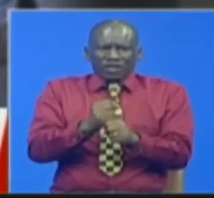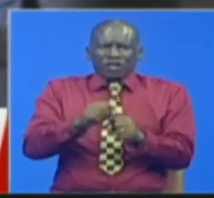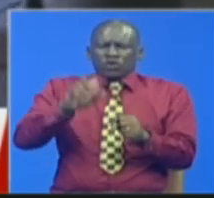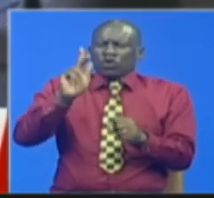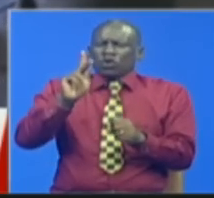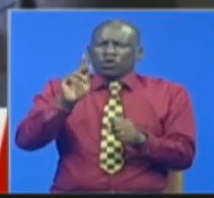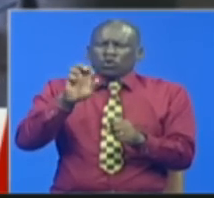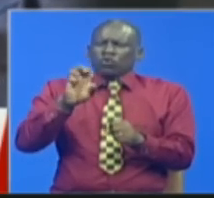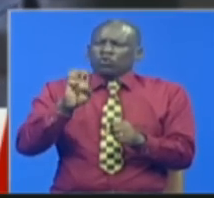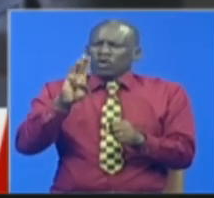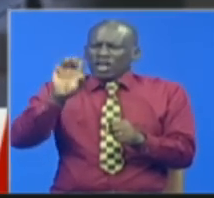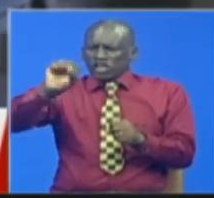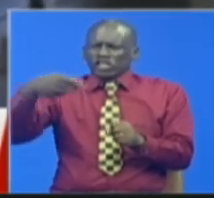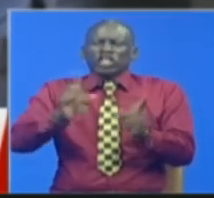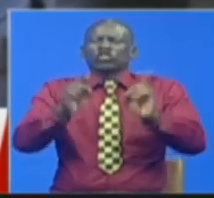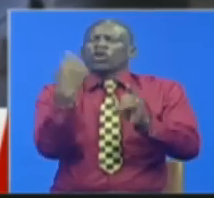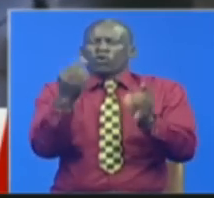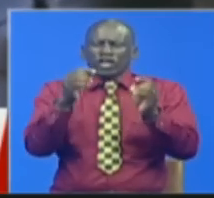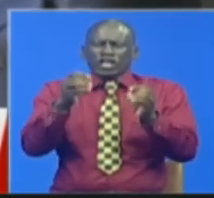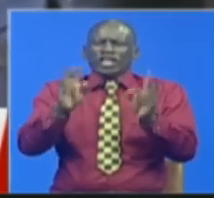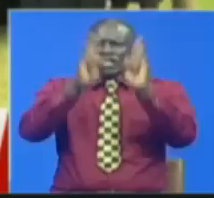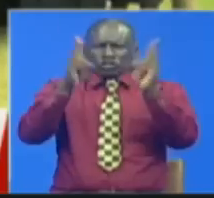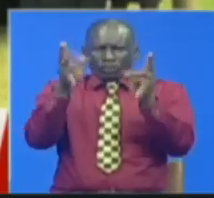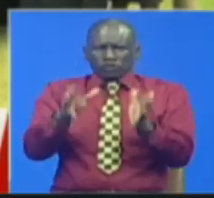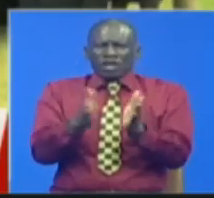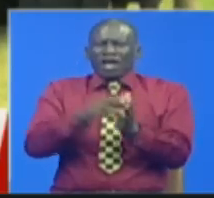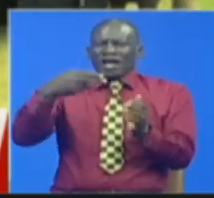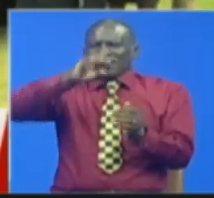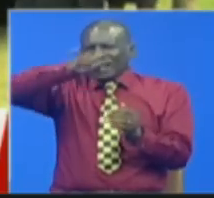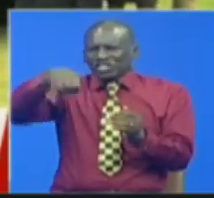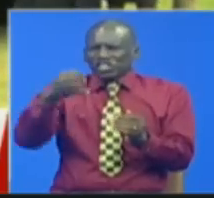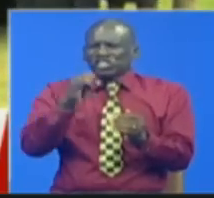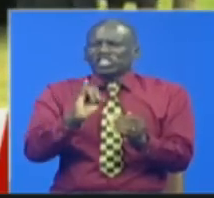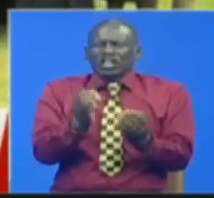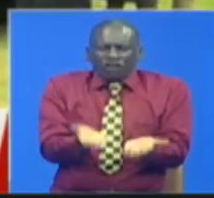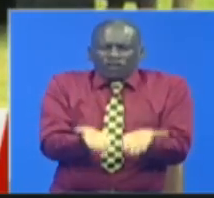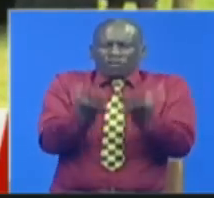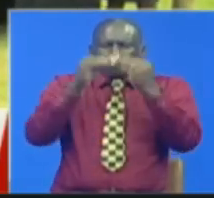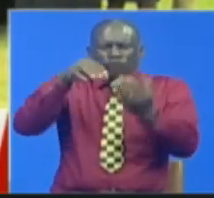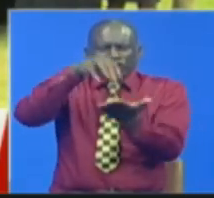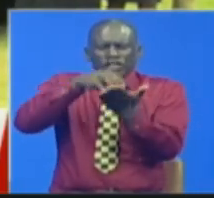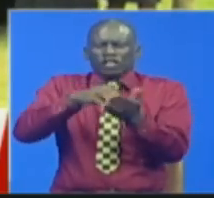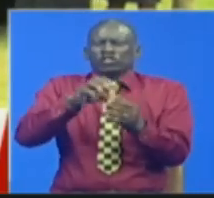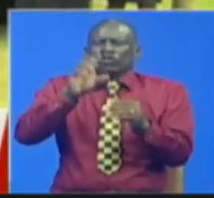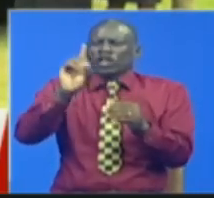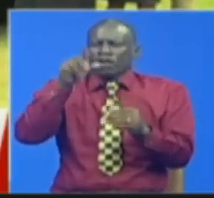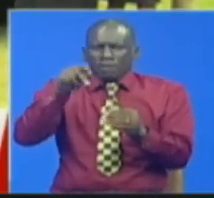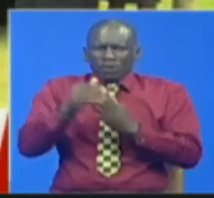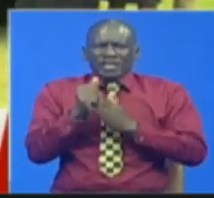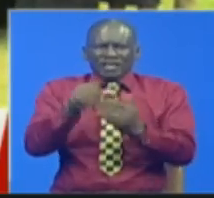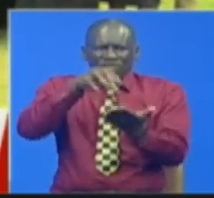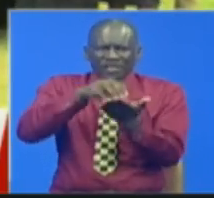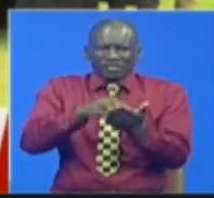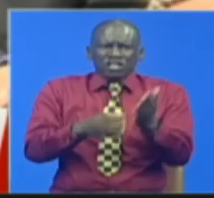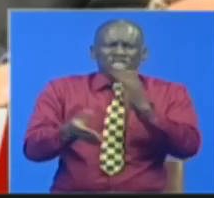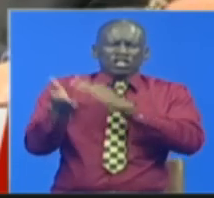pekee katika ofisi ya DPP wakati huu ambao Hajji anaimarisha kikosi chake cha wanaoongoza mashtaka. Aliyekuwa mkurugenzi